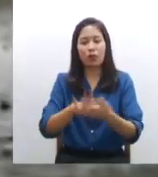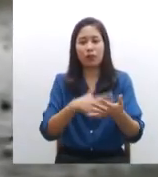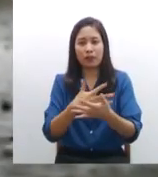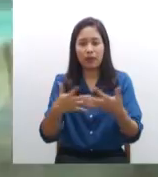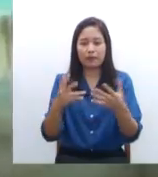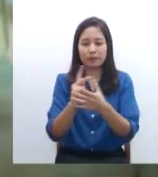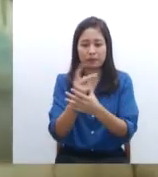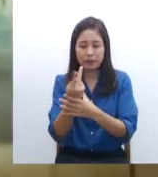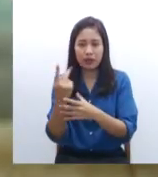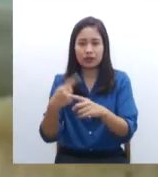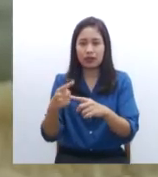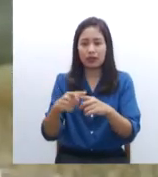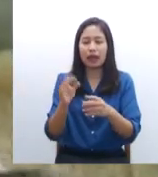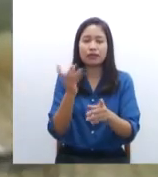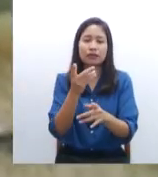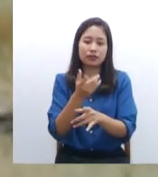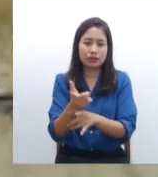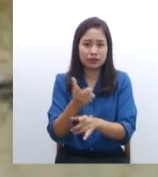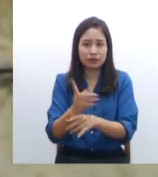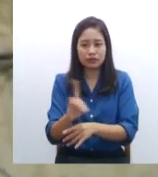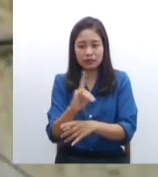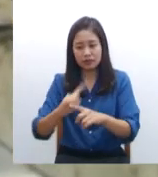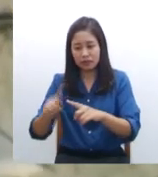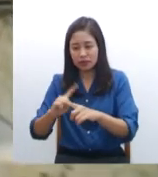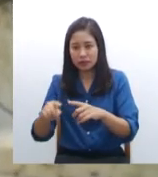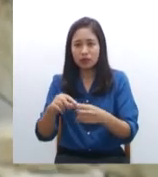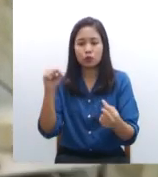และเลี้ยงสัตว์พร้อมทั้งส่งเสริมงานศิลปหัตถก